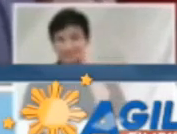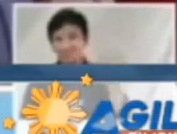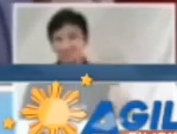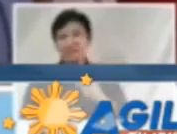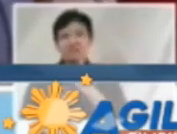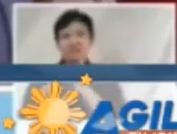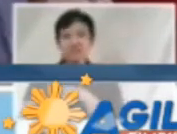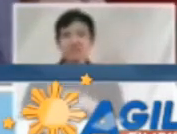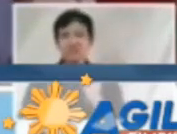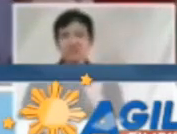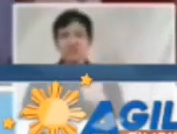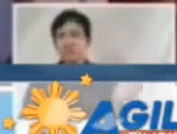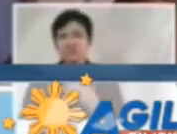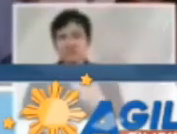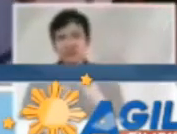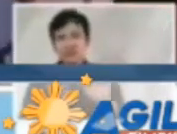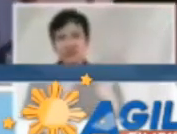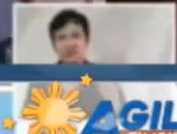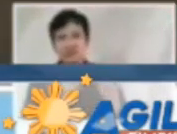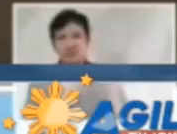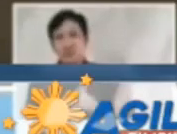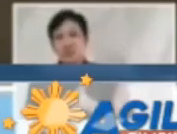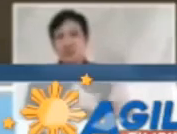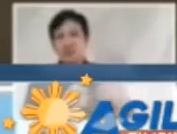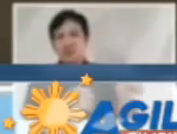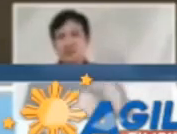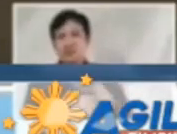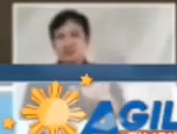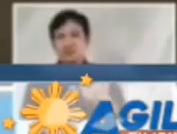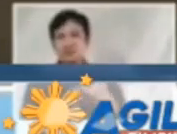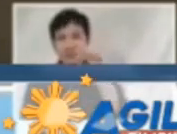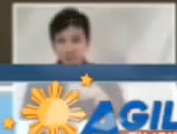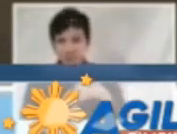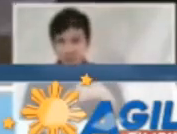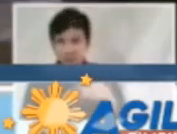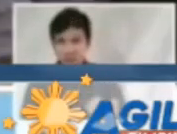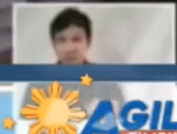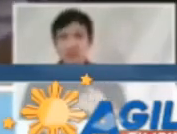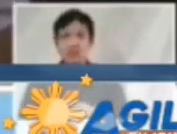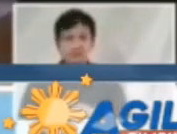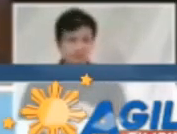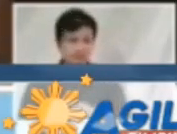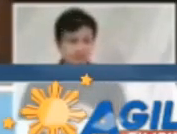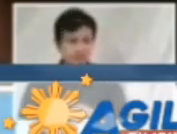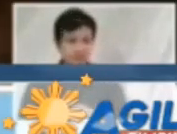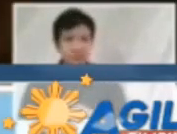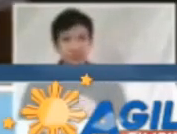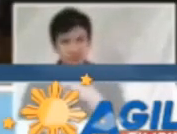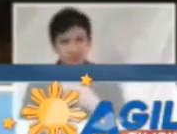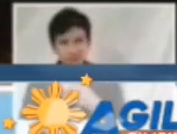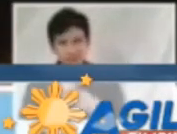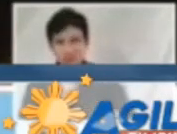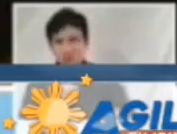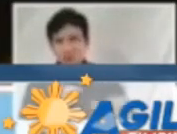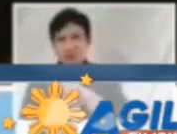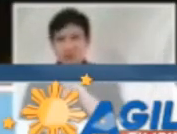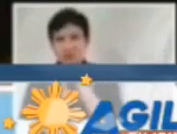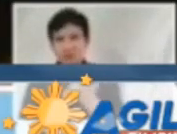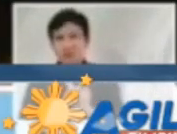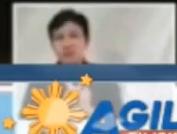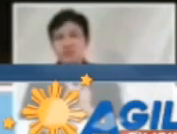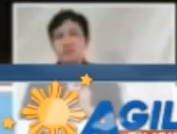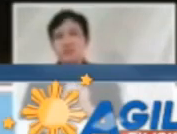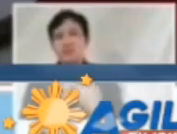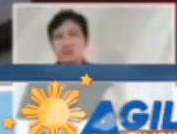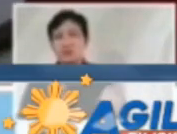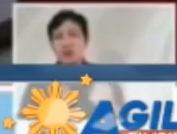Mart, sa lahat po ng ating mga nakikinig at nanonood ngayon, kung meron po kayong ebidensya na ang inyong kapitan